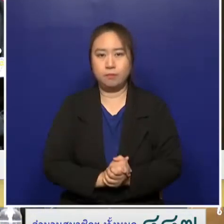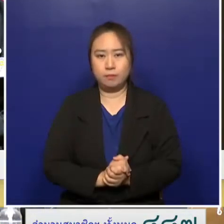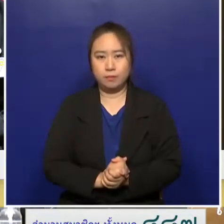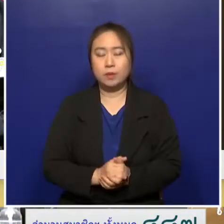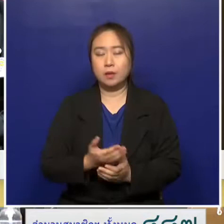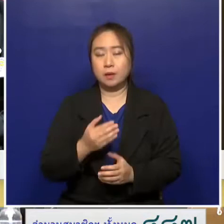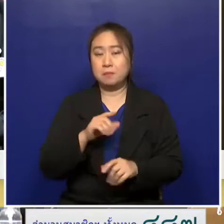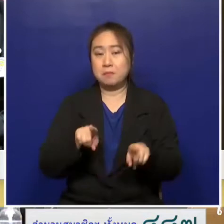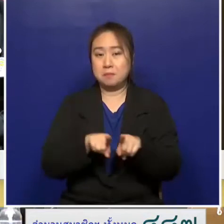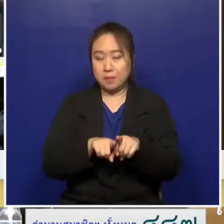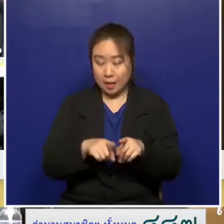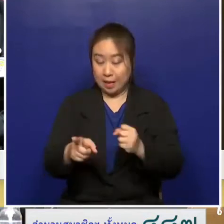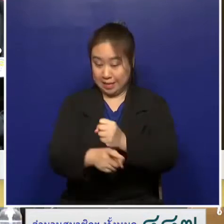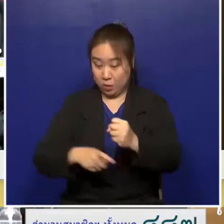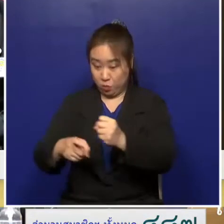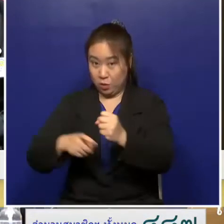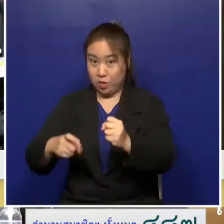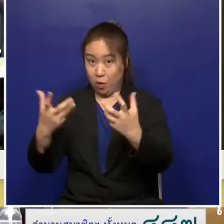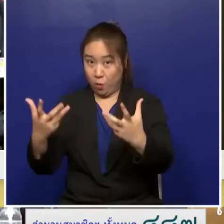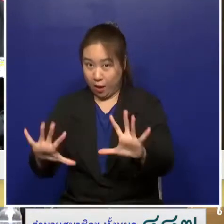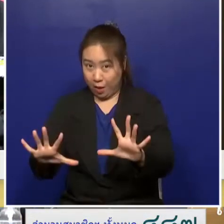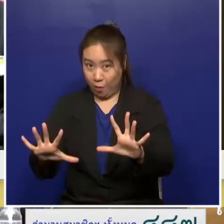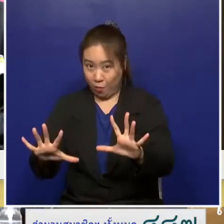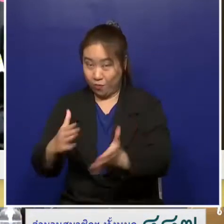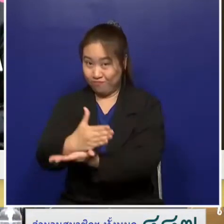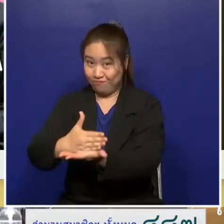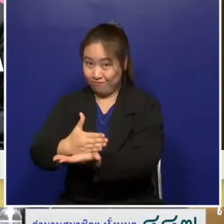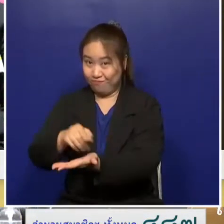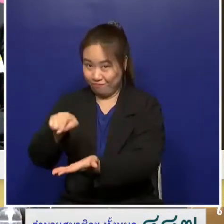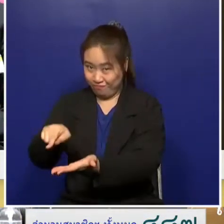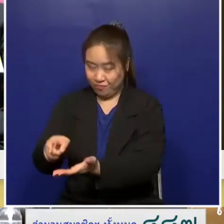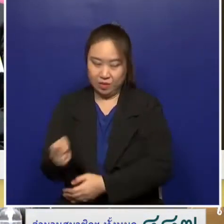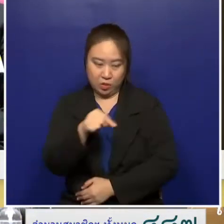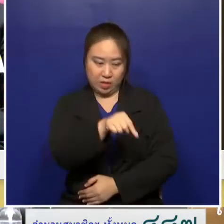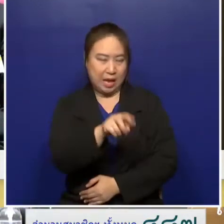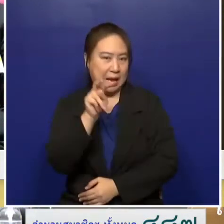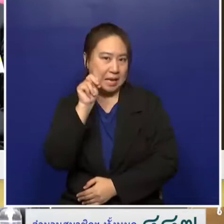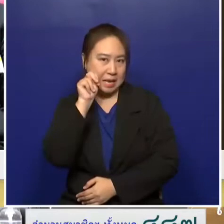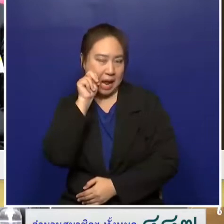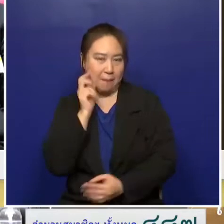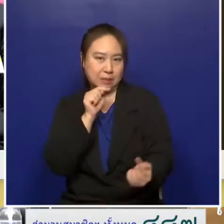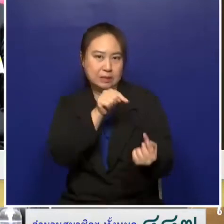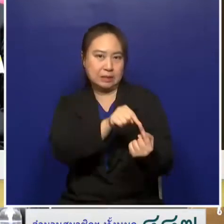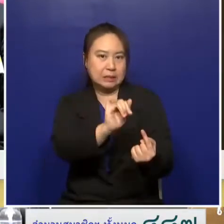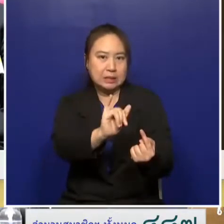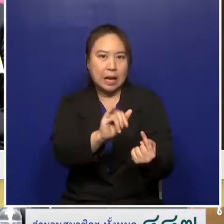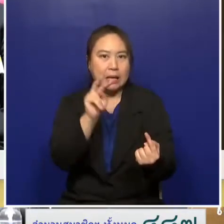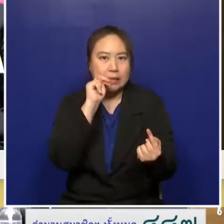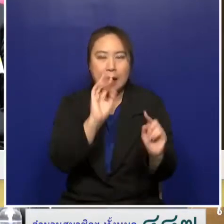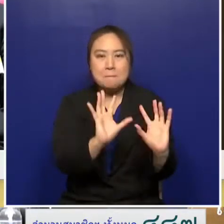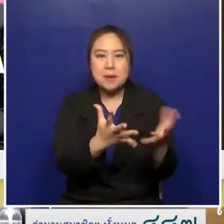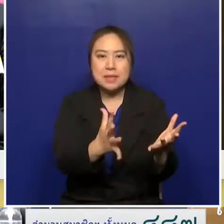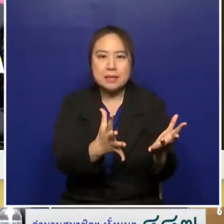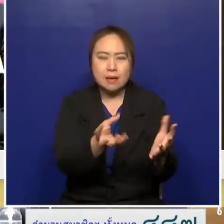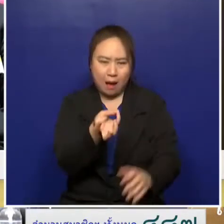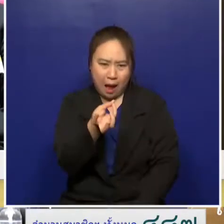าปีก็กิอีส่นอึงที่น้ำยงไม่ถยันะครับน้ำไม่มีนะครับข้ากconomic